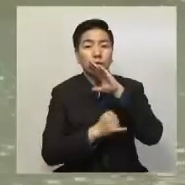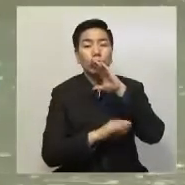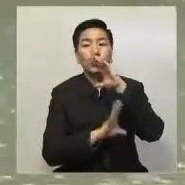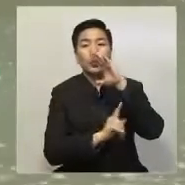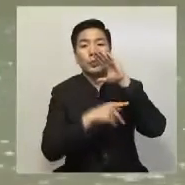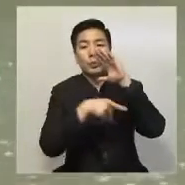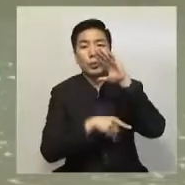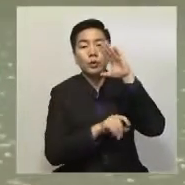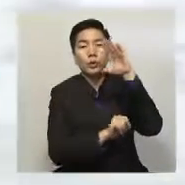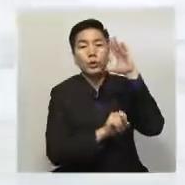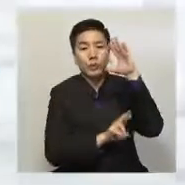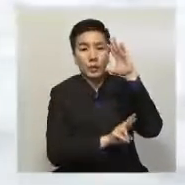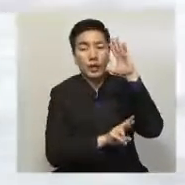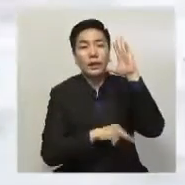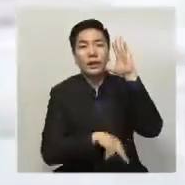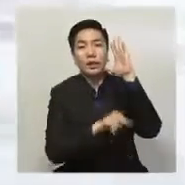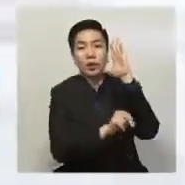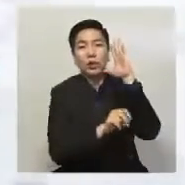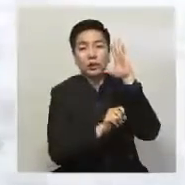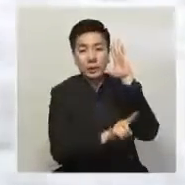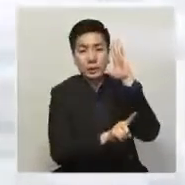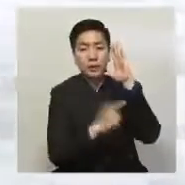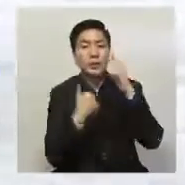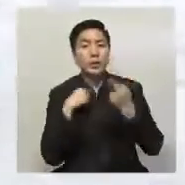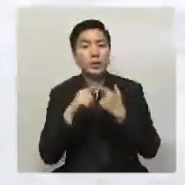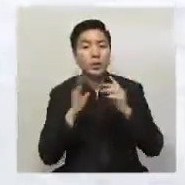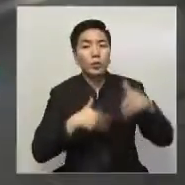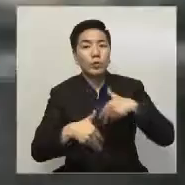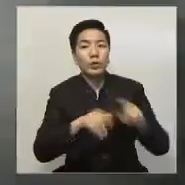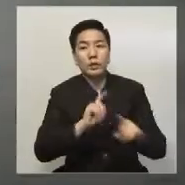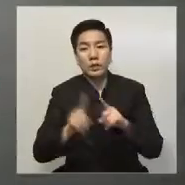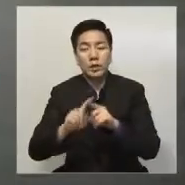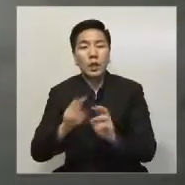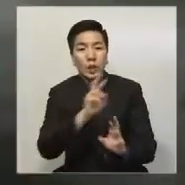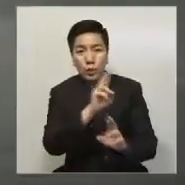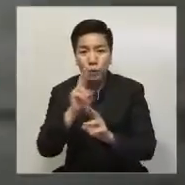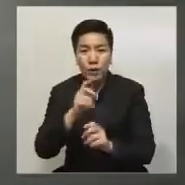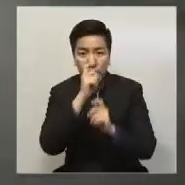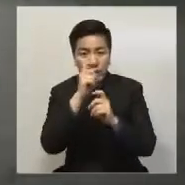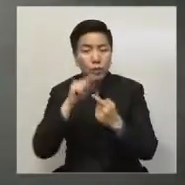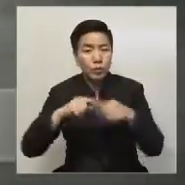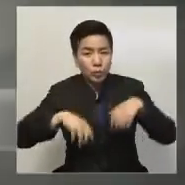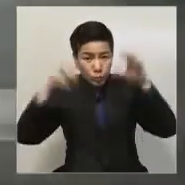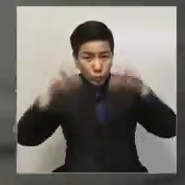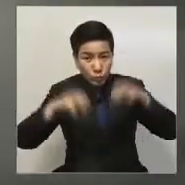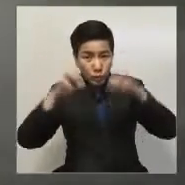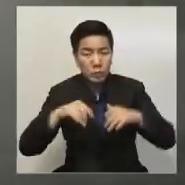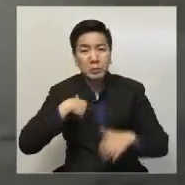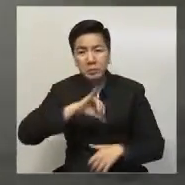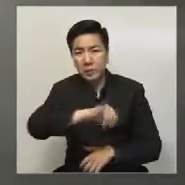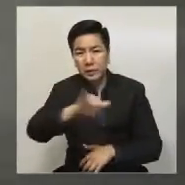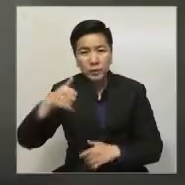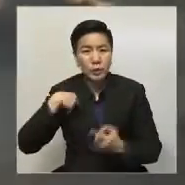ขันธ์ชุมพรสุราษฎร์ธานีและนครศรีธรรมราชประชาชนในพื้นที่ระมัดระวังอันตรายจากฝนตกหนักถึ